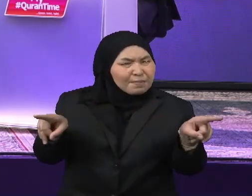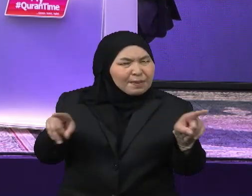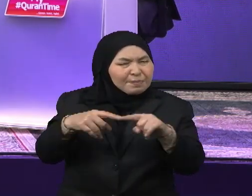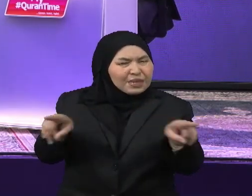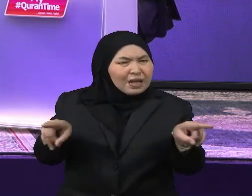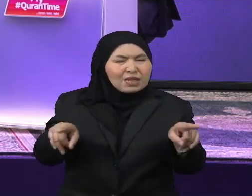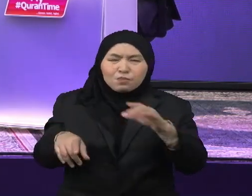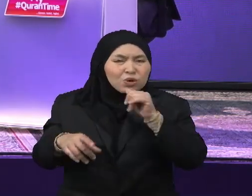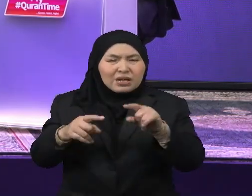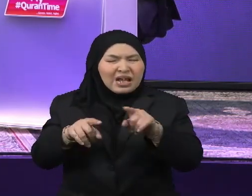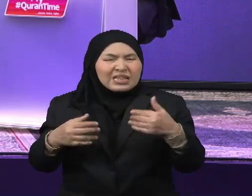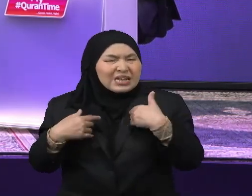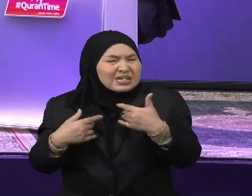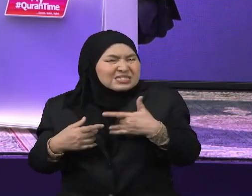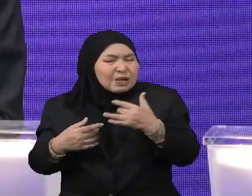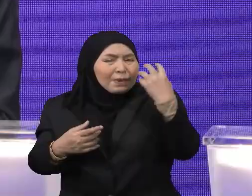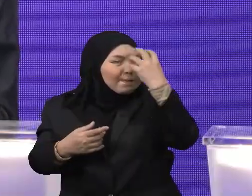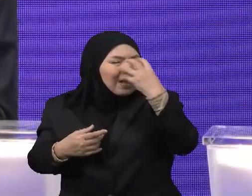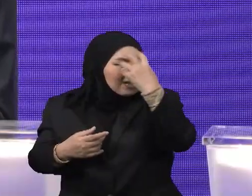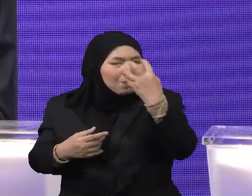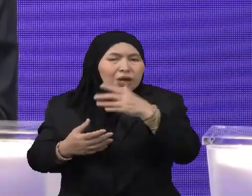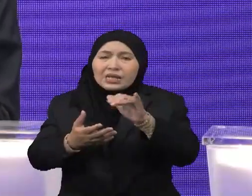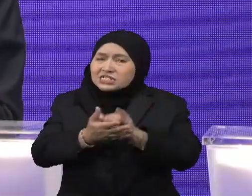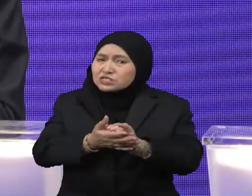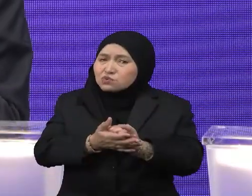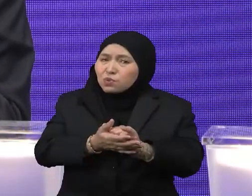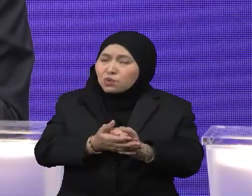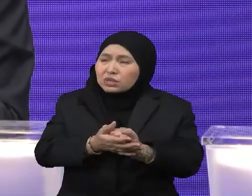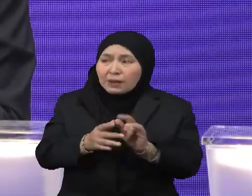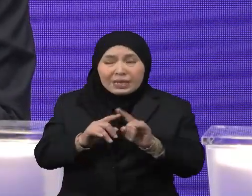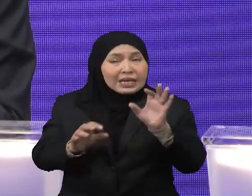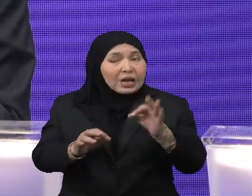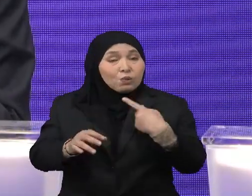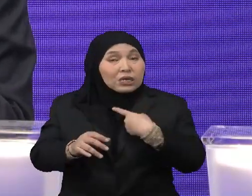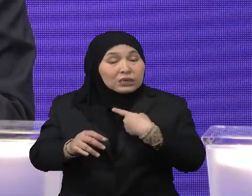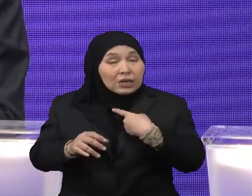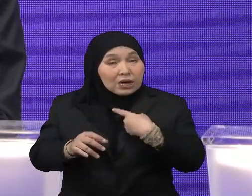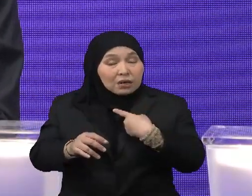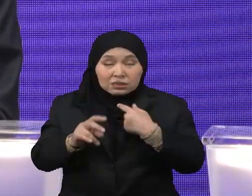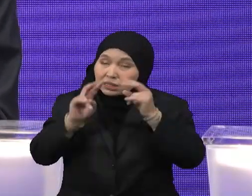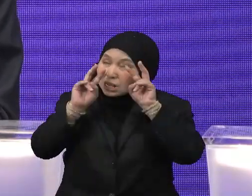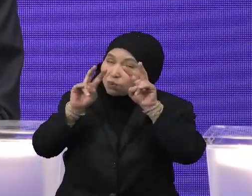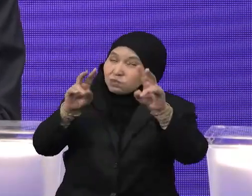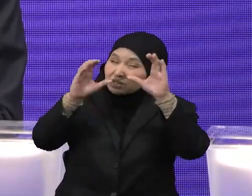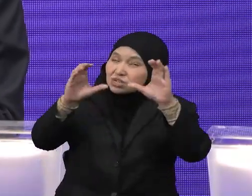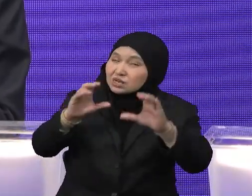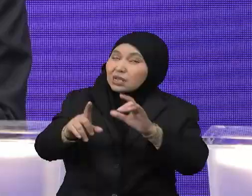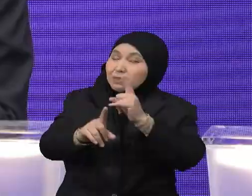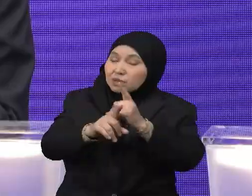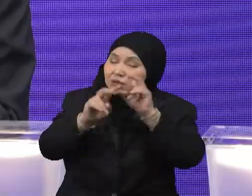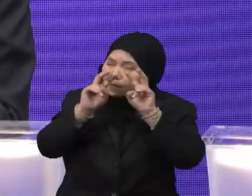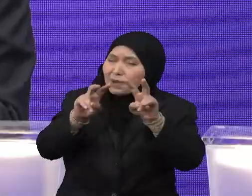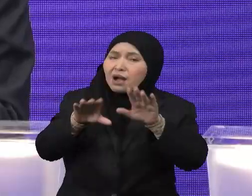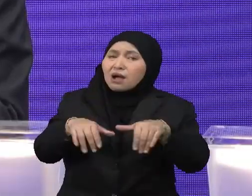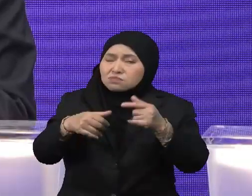bukan pejanggahan Lagian Tetapi kalau kita pandang dengan pandangan yang betul maka kita akan nampak bagaimana